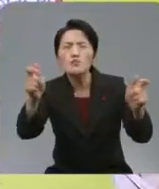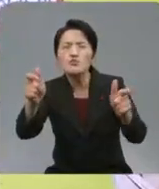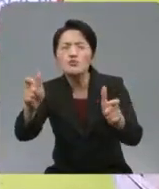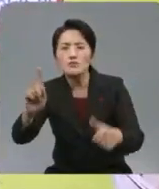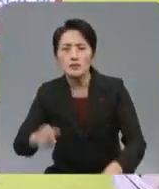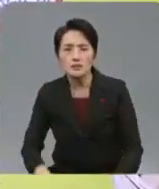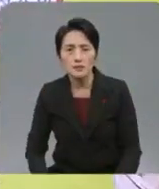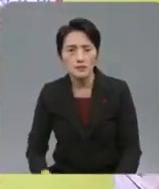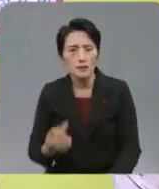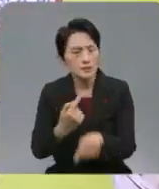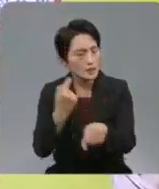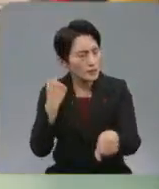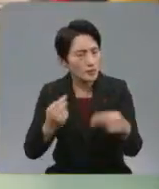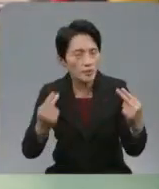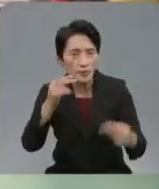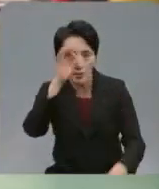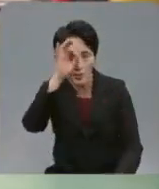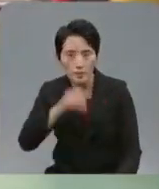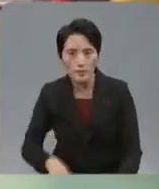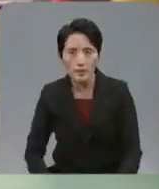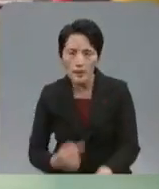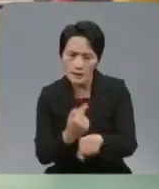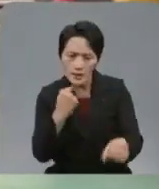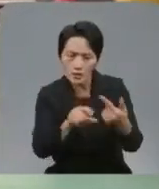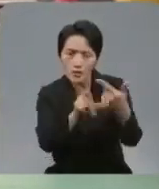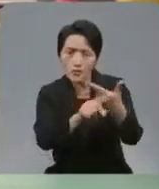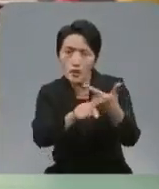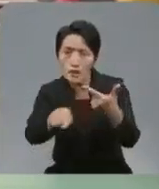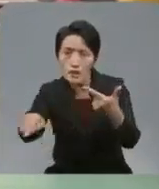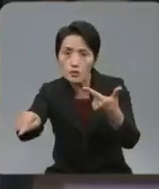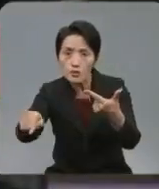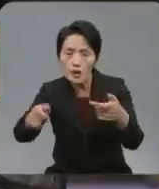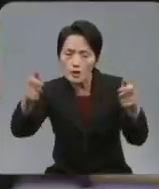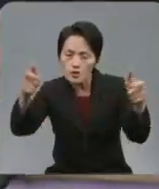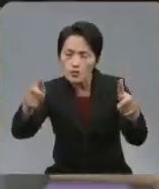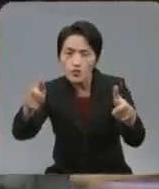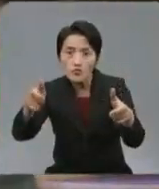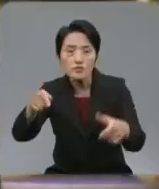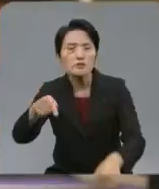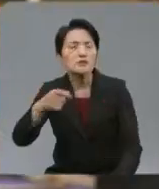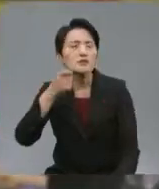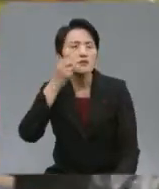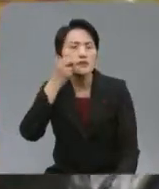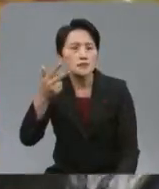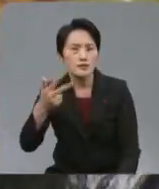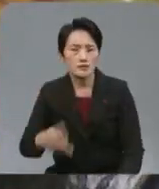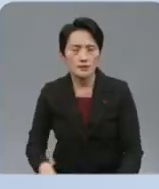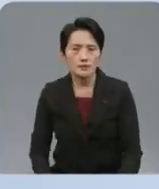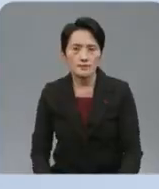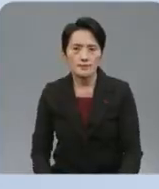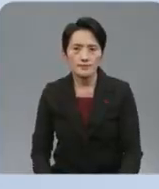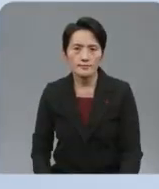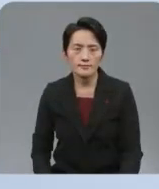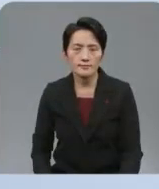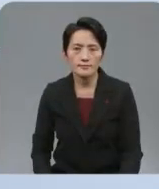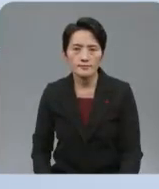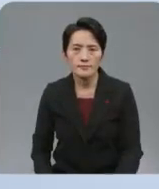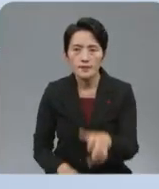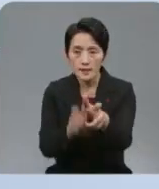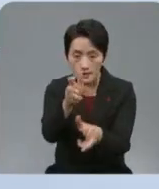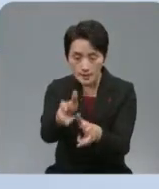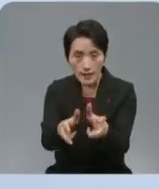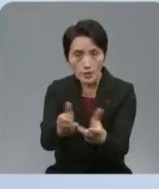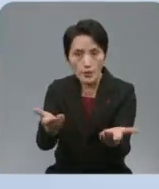Bagi kalangan berusia 15 tahun ke atas naik 1,6% point per tahun mencapai 62,1% pada tahun lalu